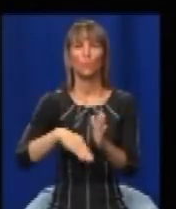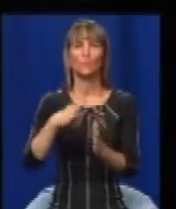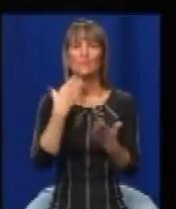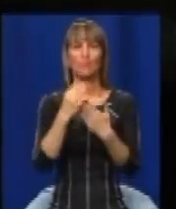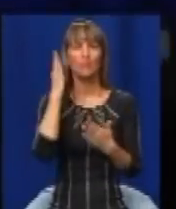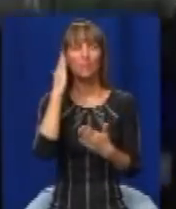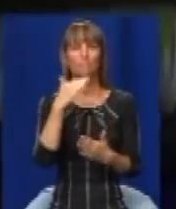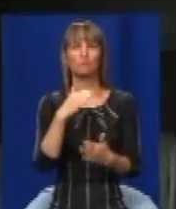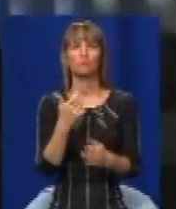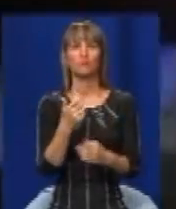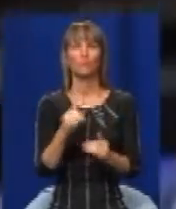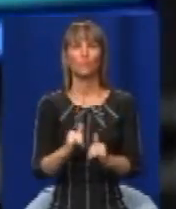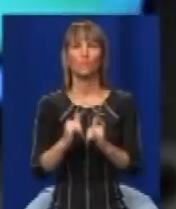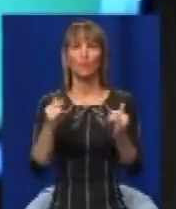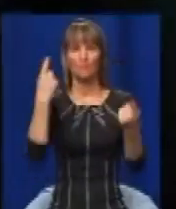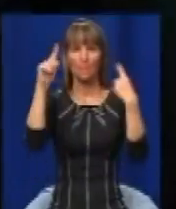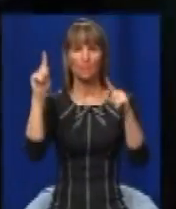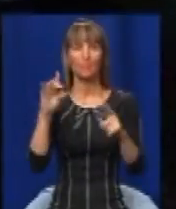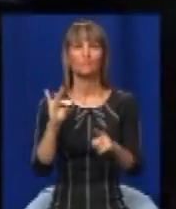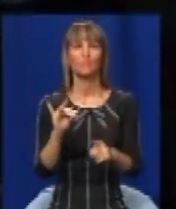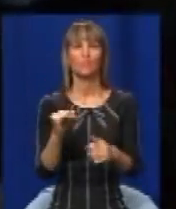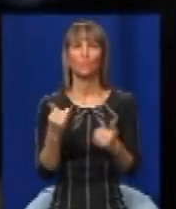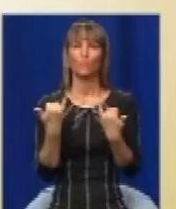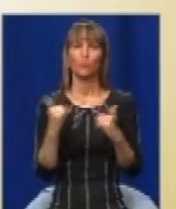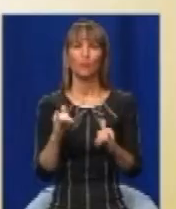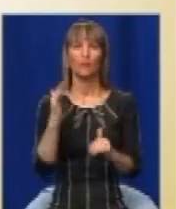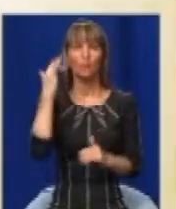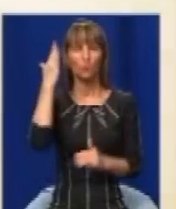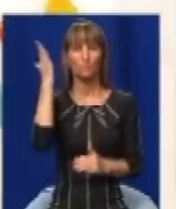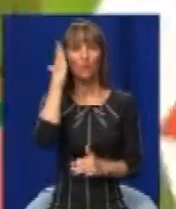талант, збагачувати фантазію та оригінально і творчо мислити.